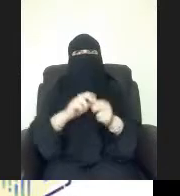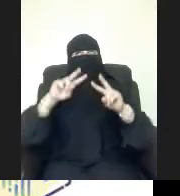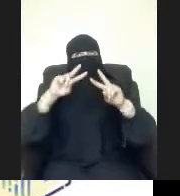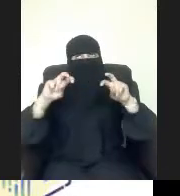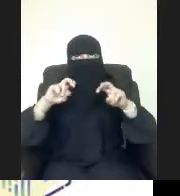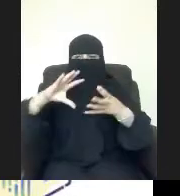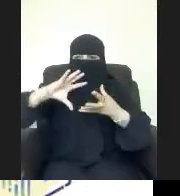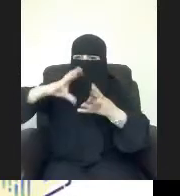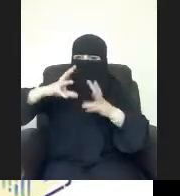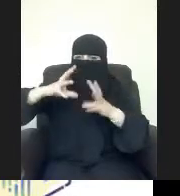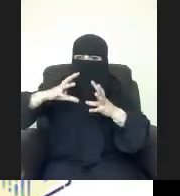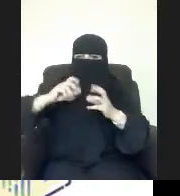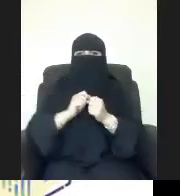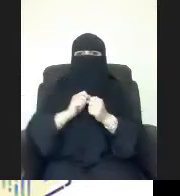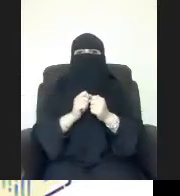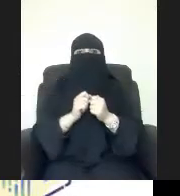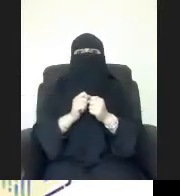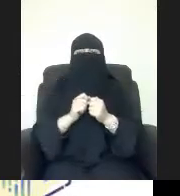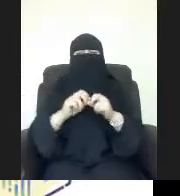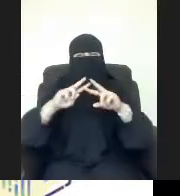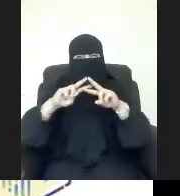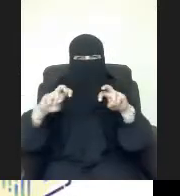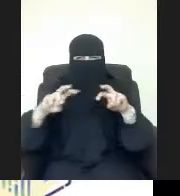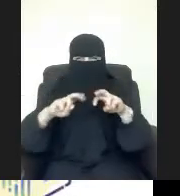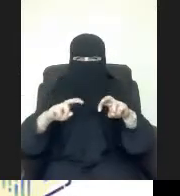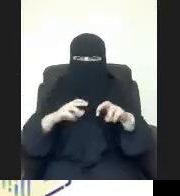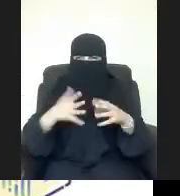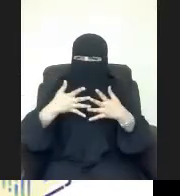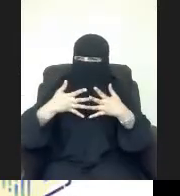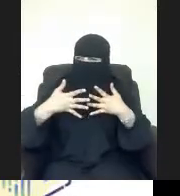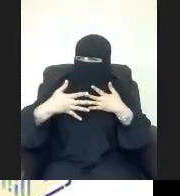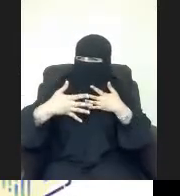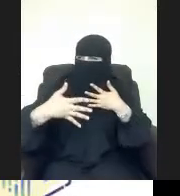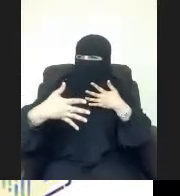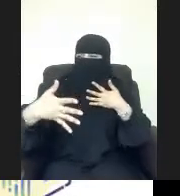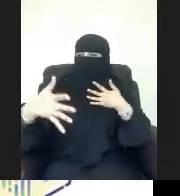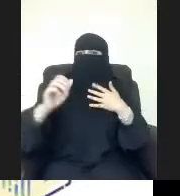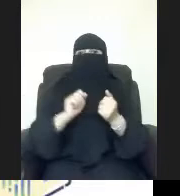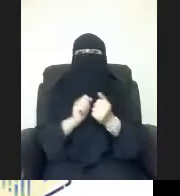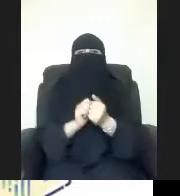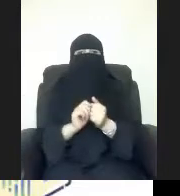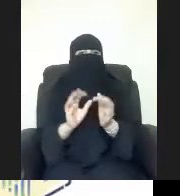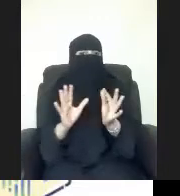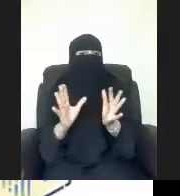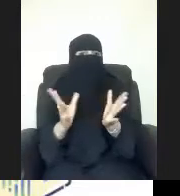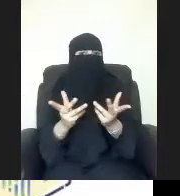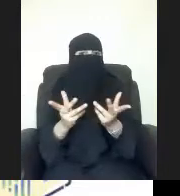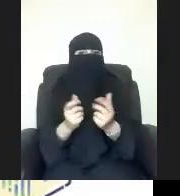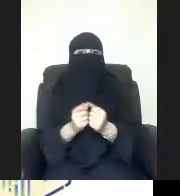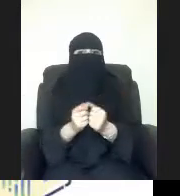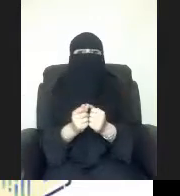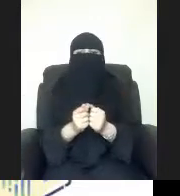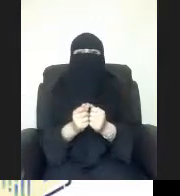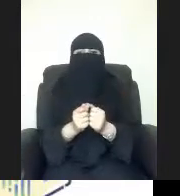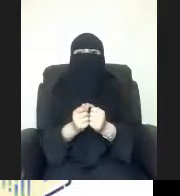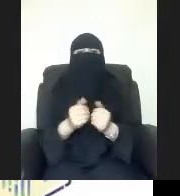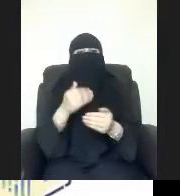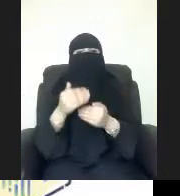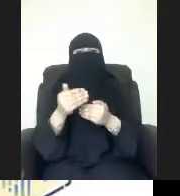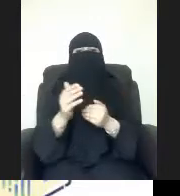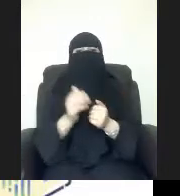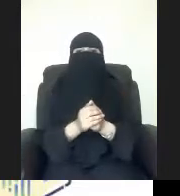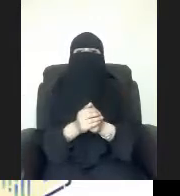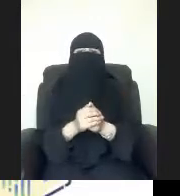تفاصيل كثيرة عن التعلم المدمج، ما هو وكيف يتم تطبيقه وما هي إجراءاته وكيف أستطيع أن